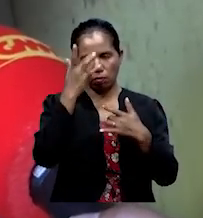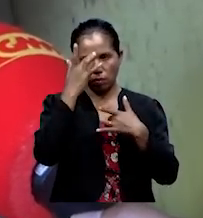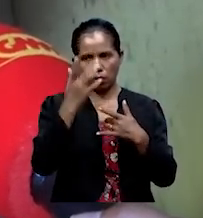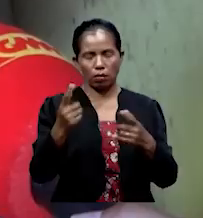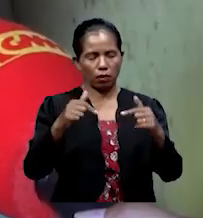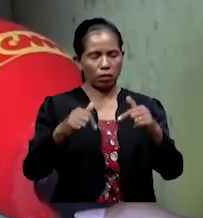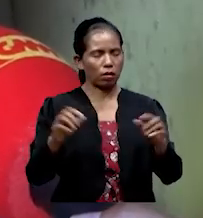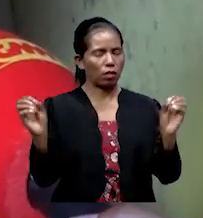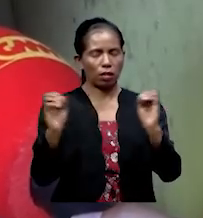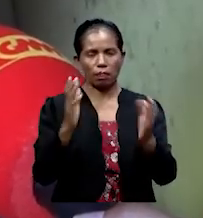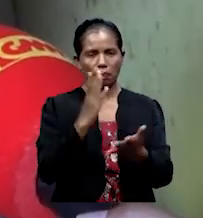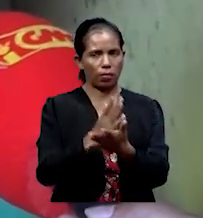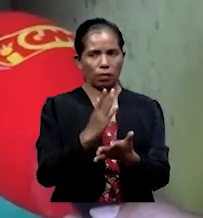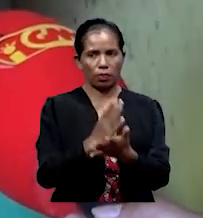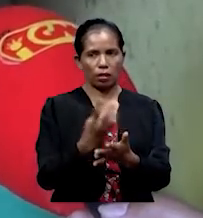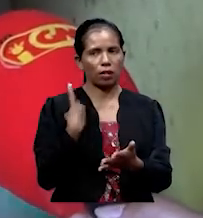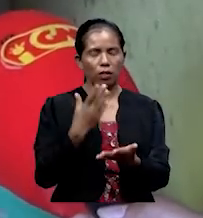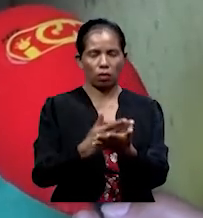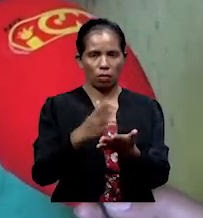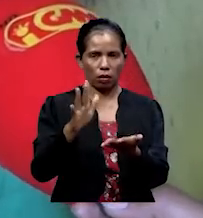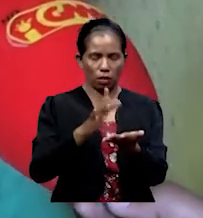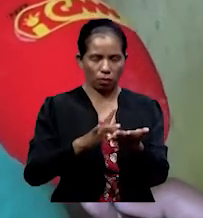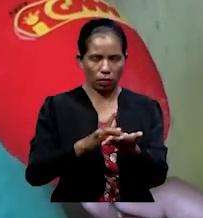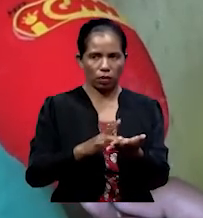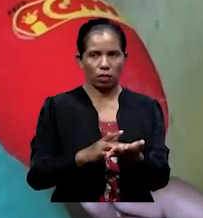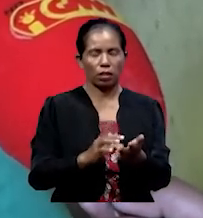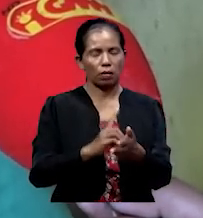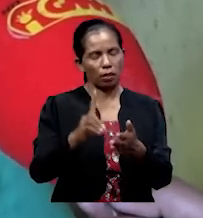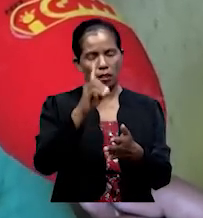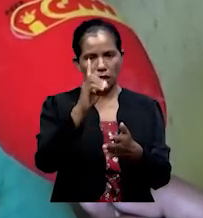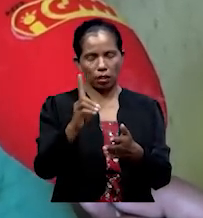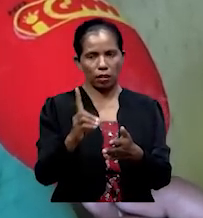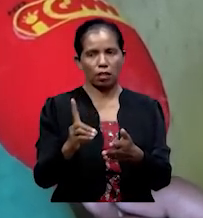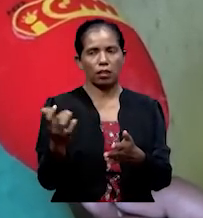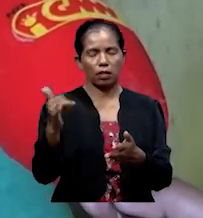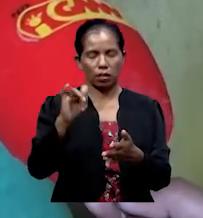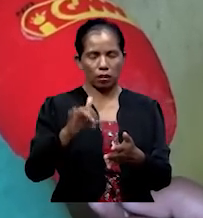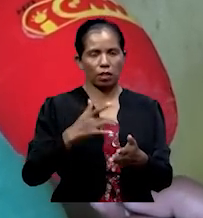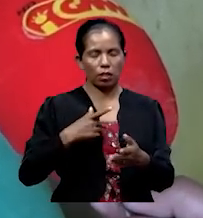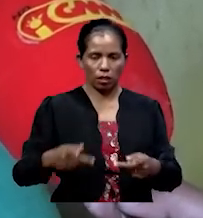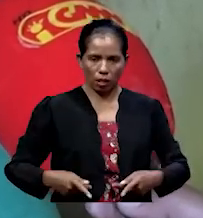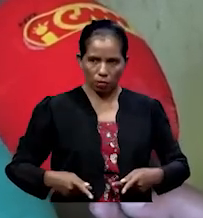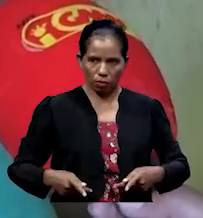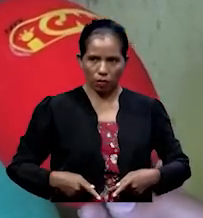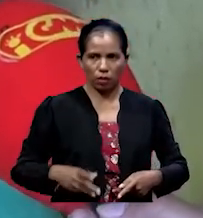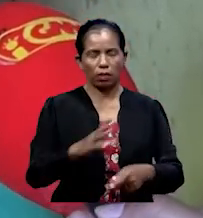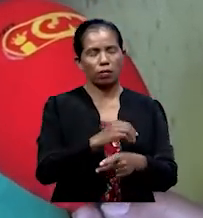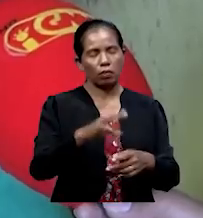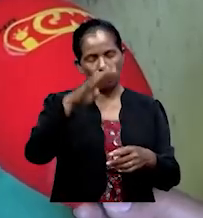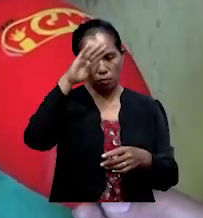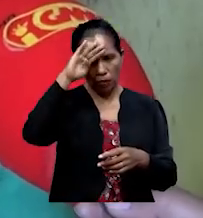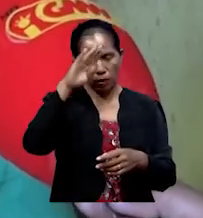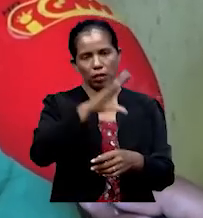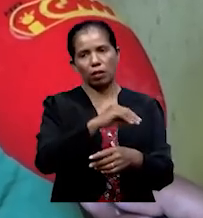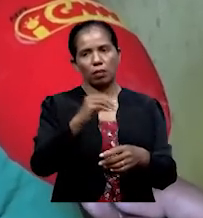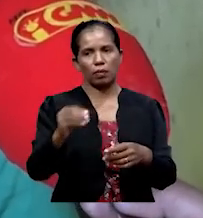to la para ansa ta ola moro ba ma lor lor ansa semana ida sira sempre sira kabu mora se otu la semana so to mujer